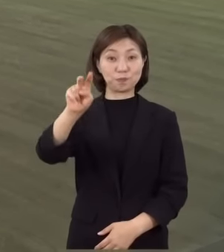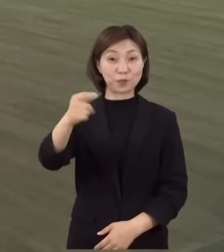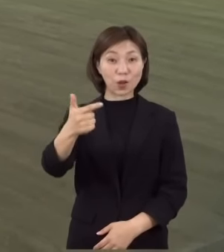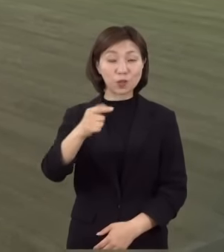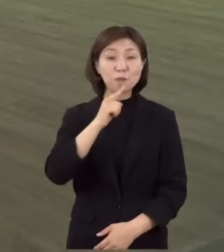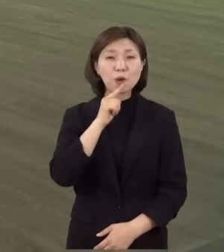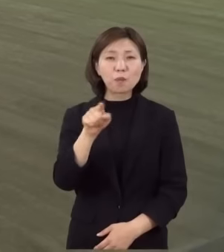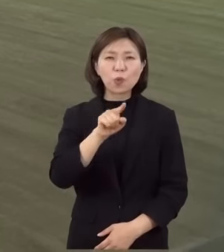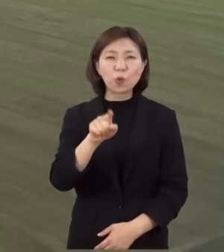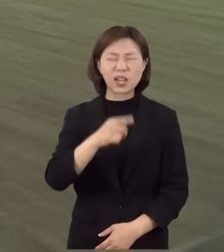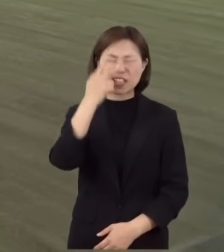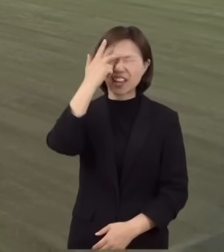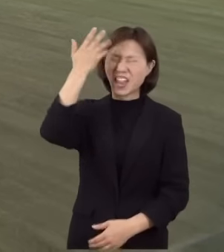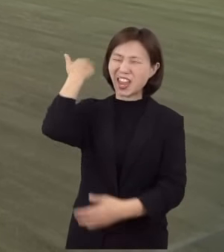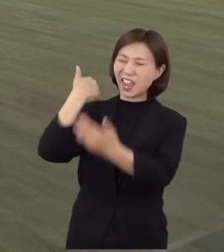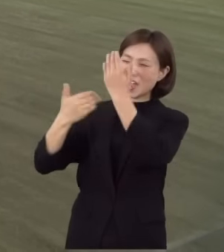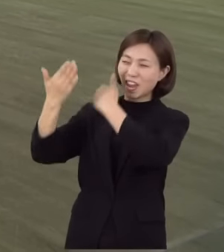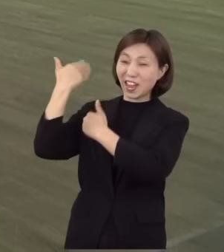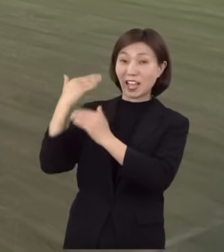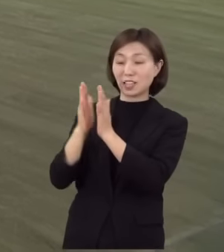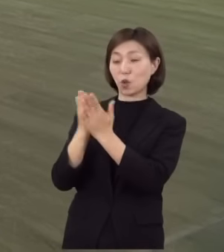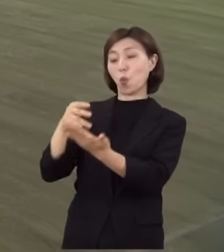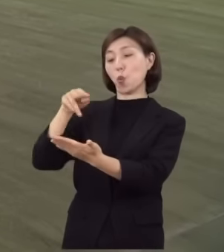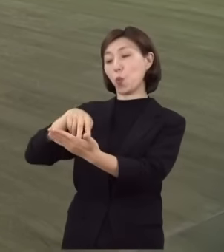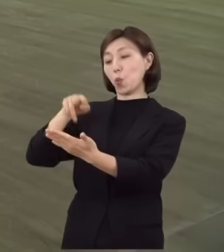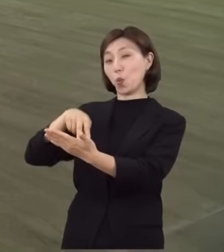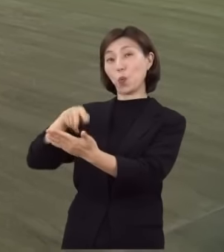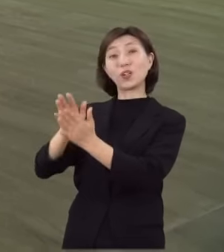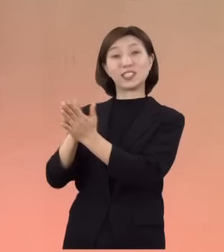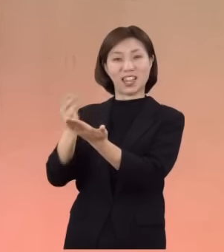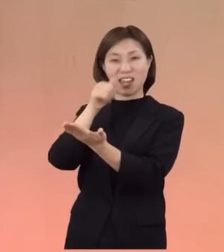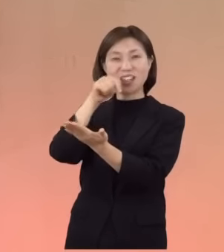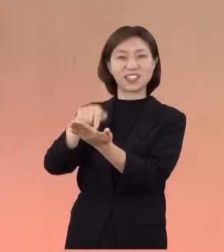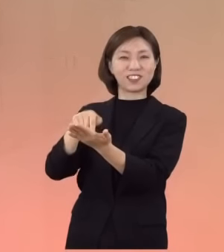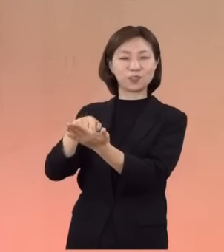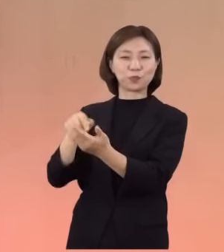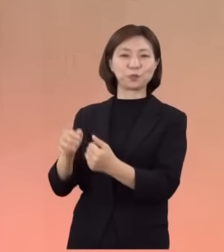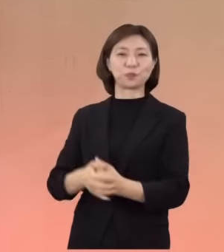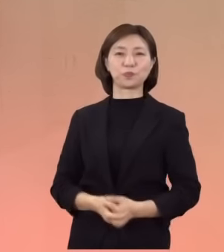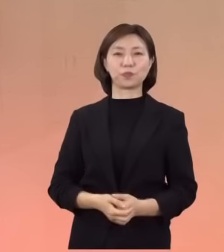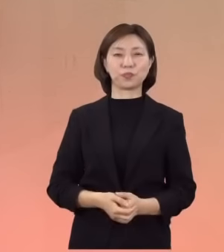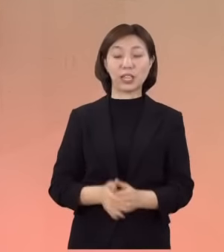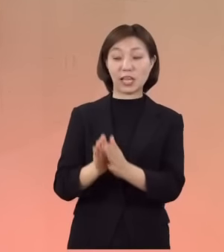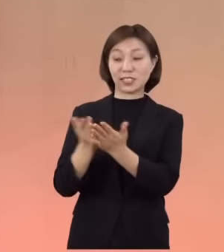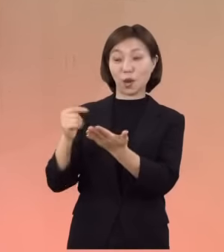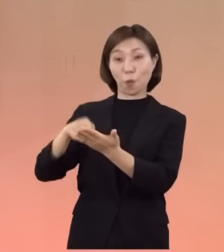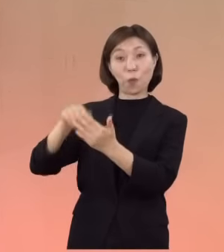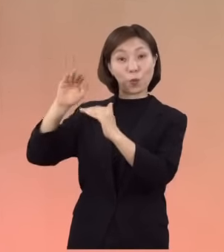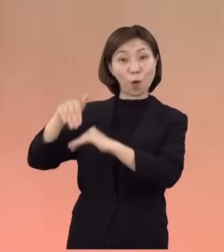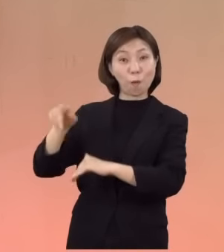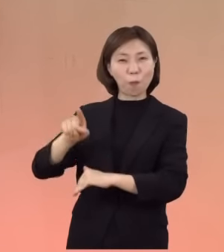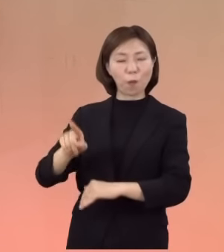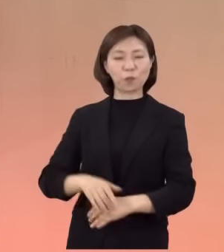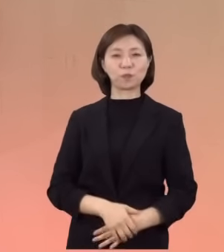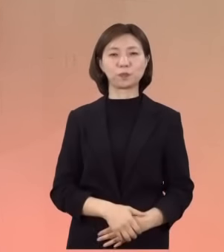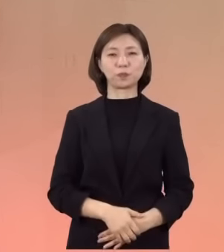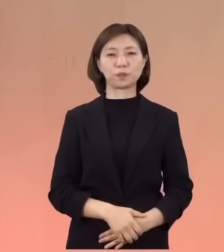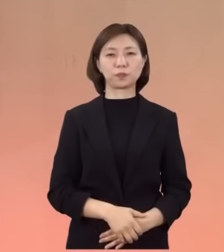읽었던 감편 태상 감음 편이라는 책이 있습니다 그 책에 나오는